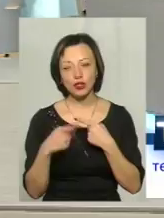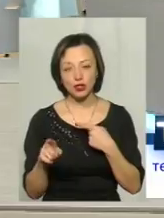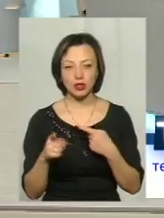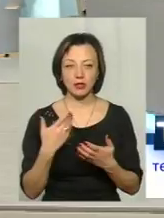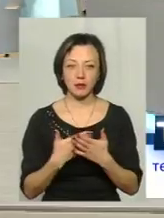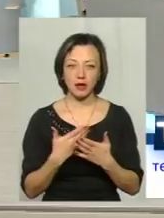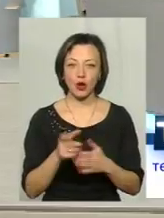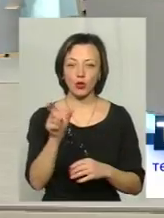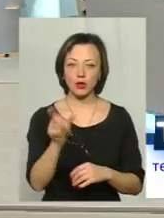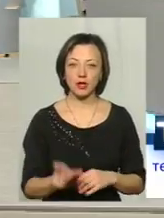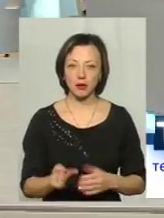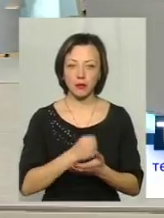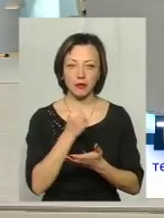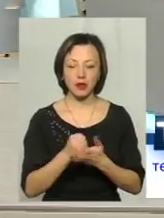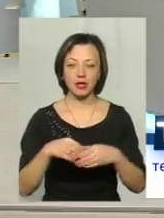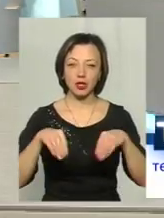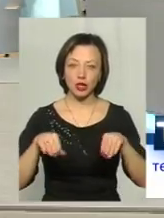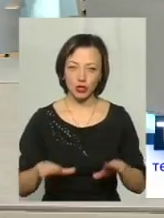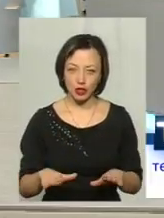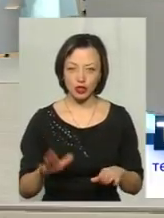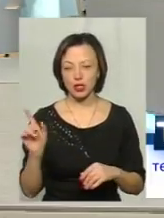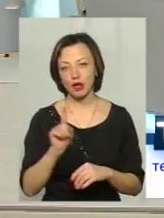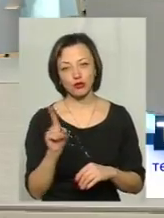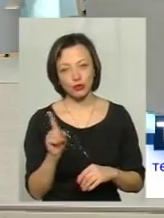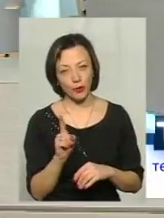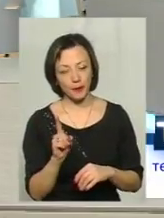навіть люди прийняли таке рішення, що